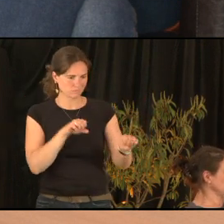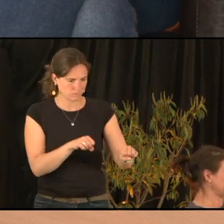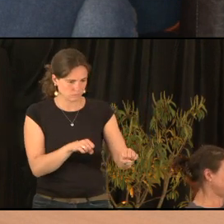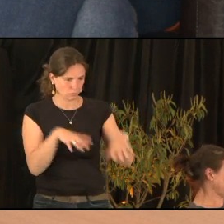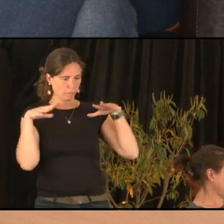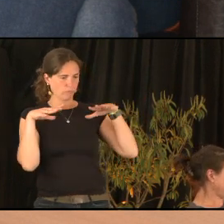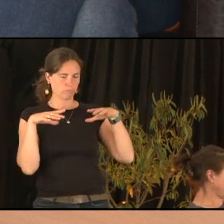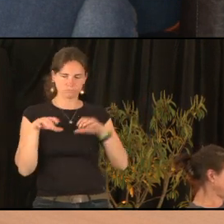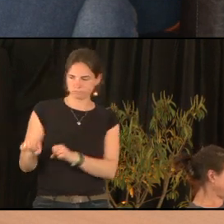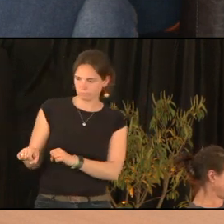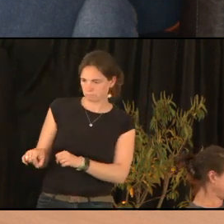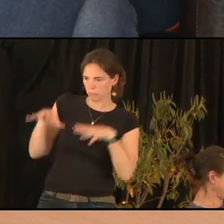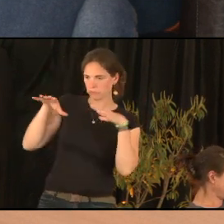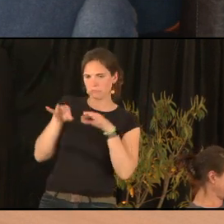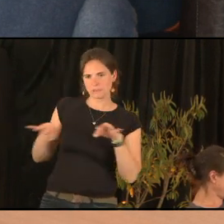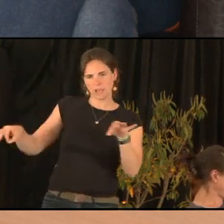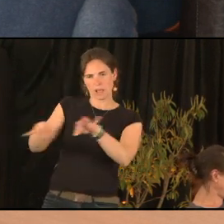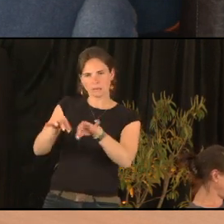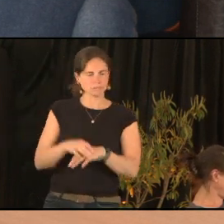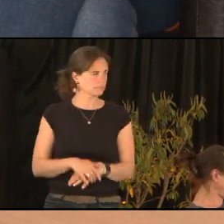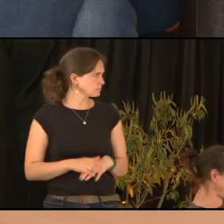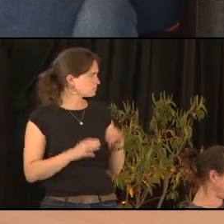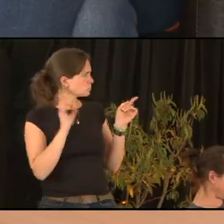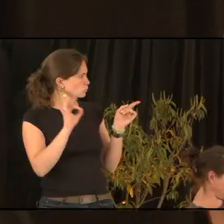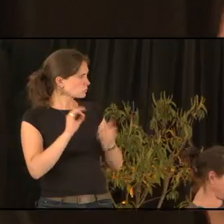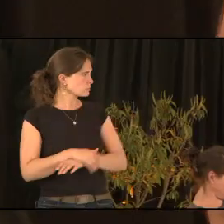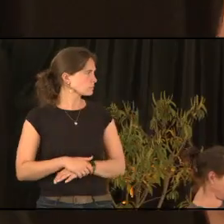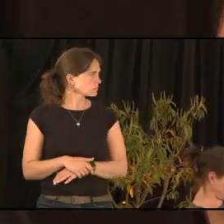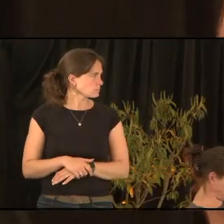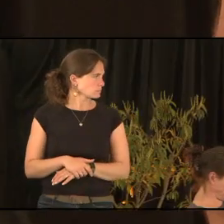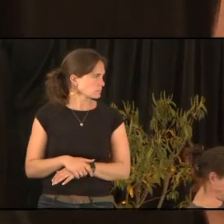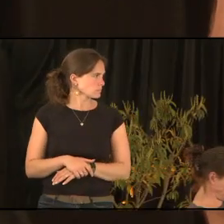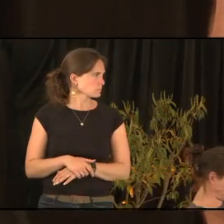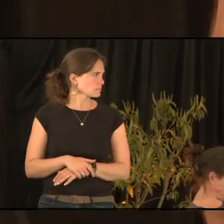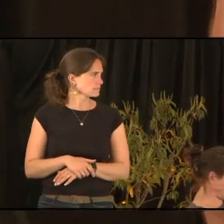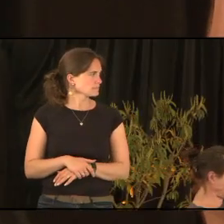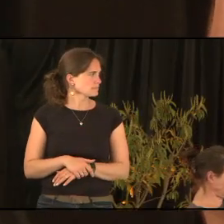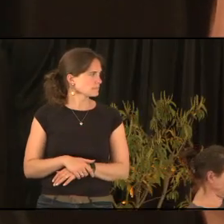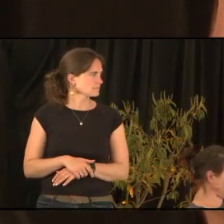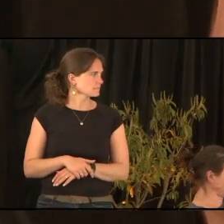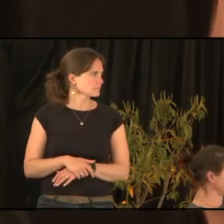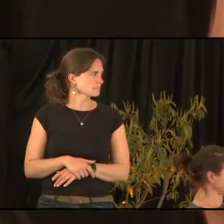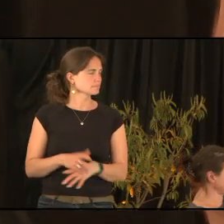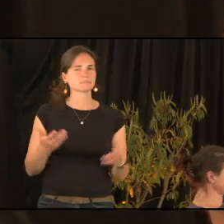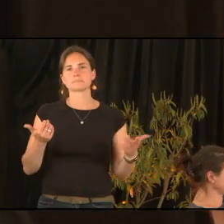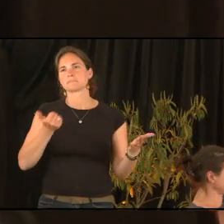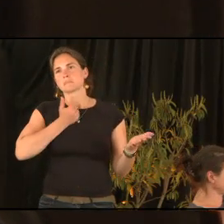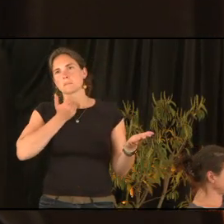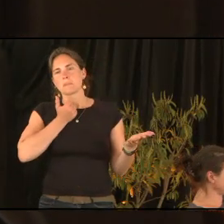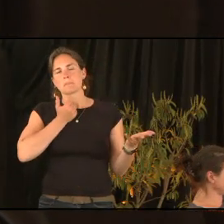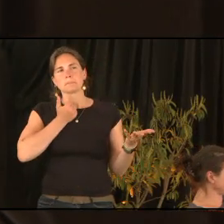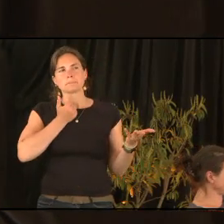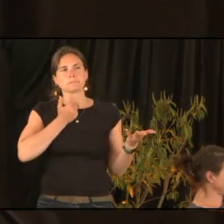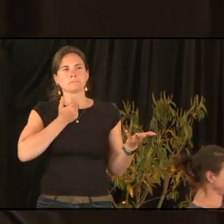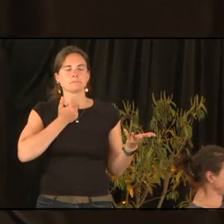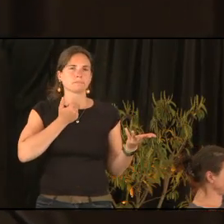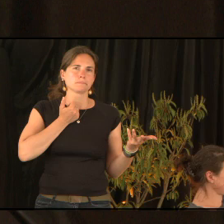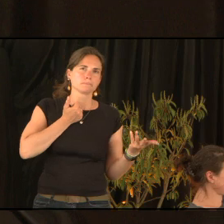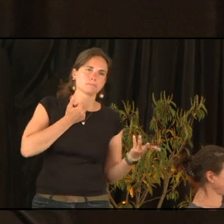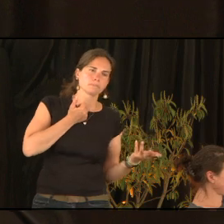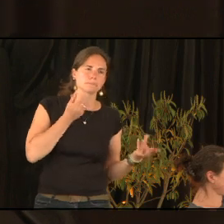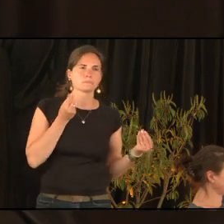lieu appartient à un pays. Et on ne connaîtra jamais la couleur du drapeau. Ça ne m'intéressait pas, d'ailleurs. Et je trouvais que... Il y avait aussi quelque chose de Beckettien